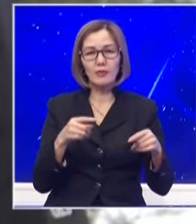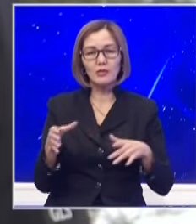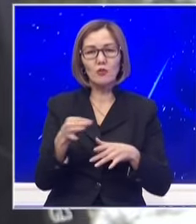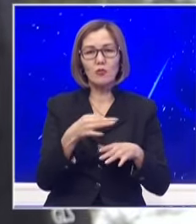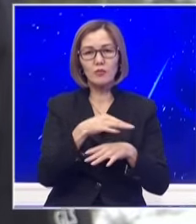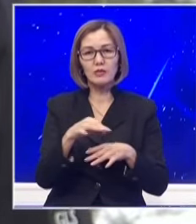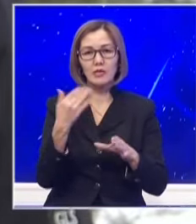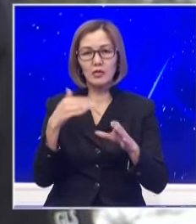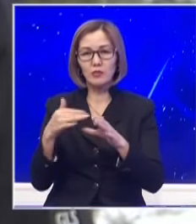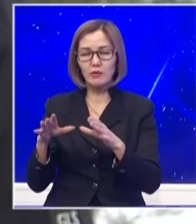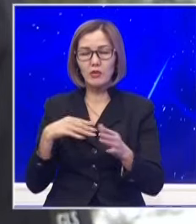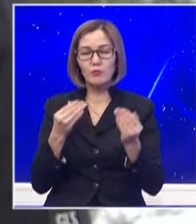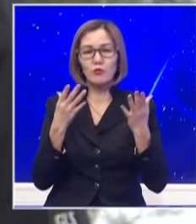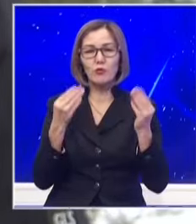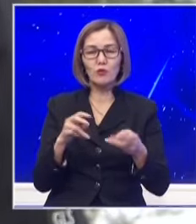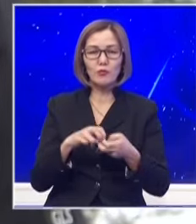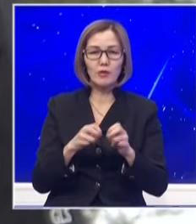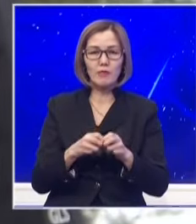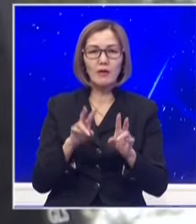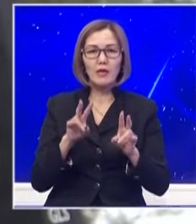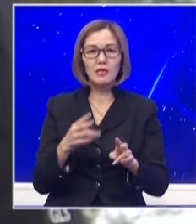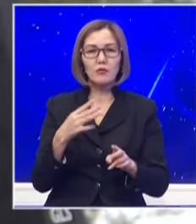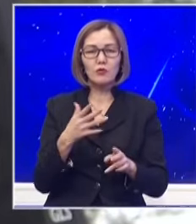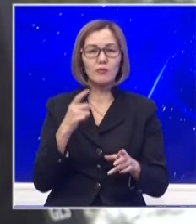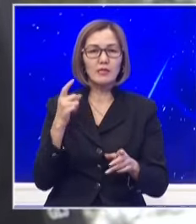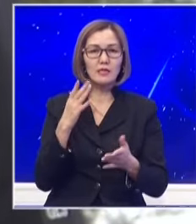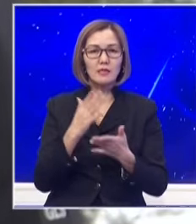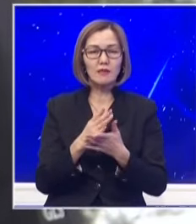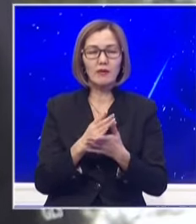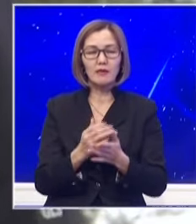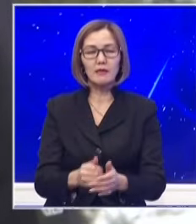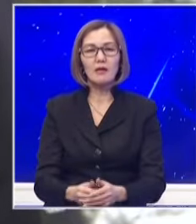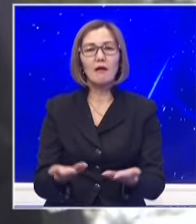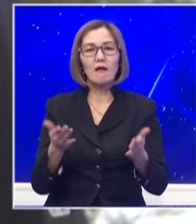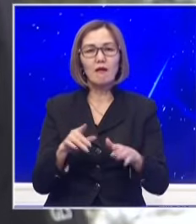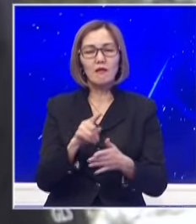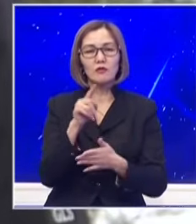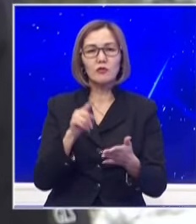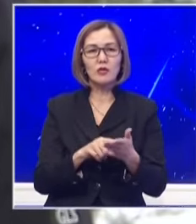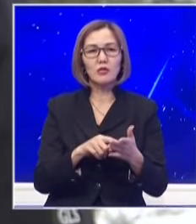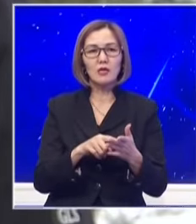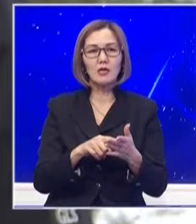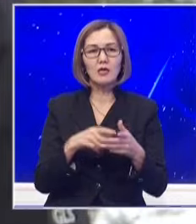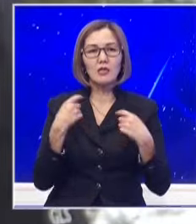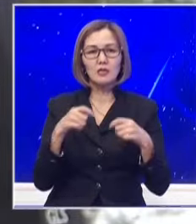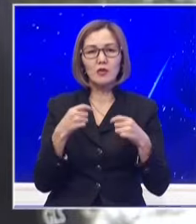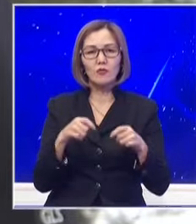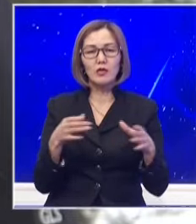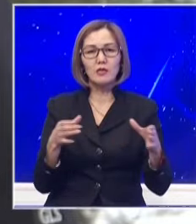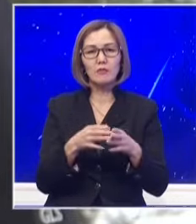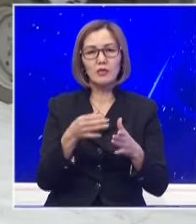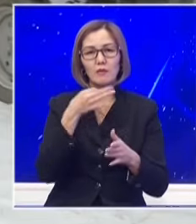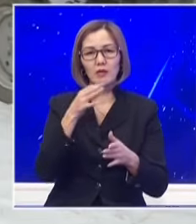облыстарға да жібереді. Бүгінде мұндай мәселе тек 35 шаруашылықтағына туындап отыр. Қалған сұрақтарға сауда департаменті толықтай жауап